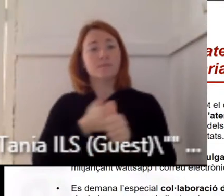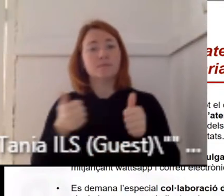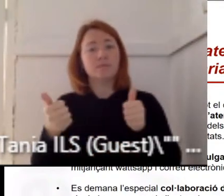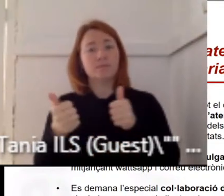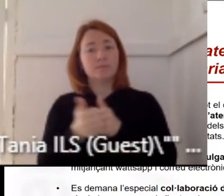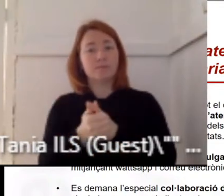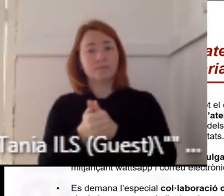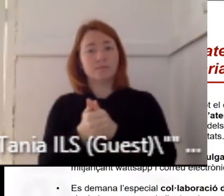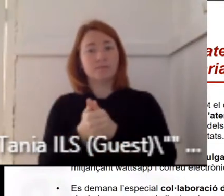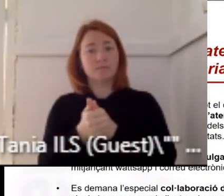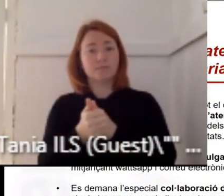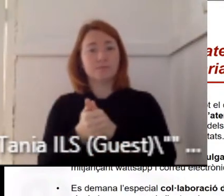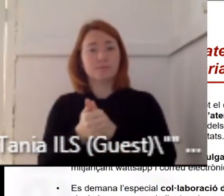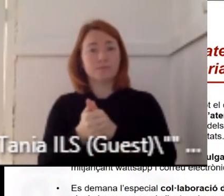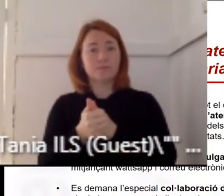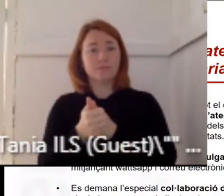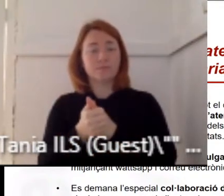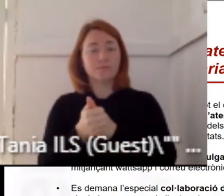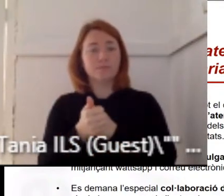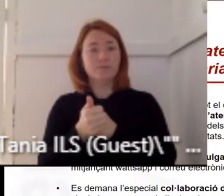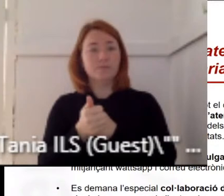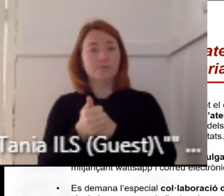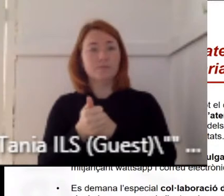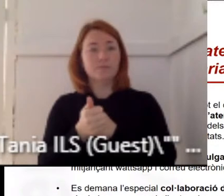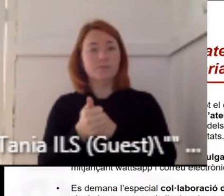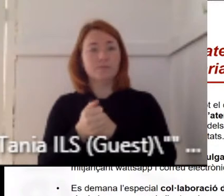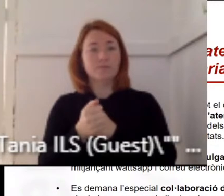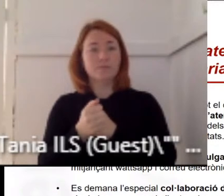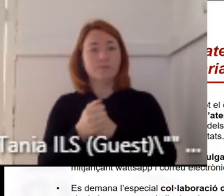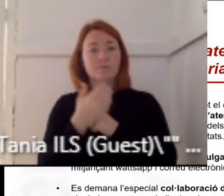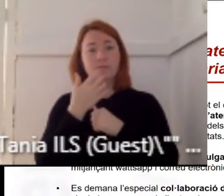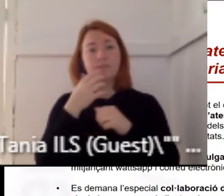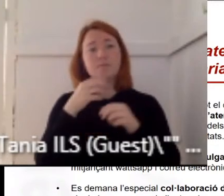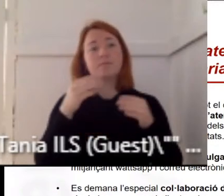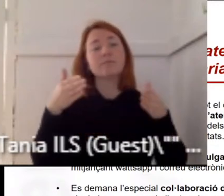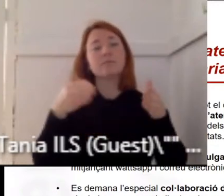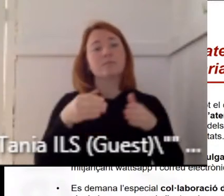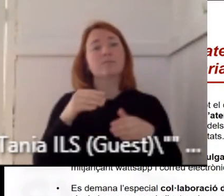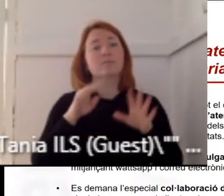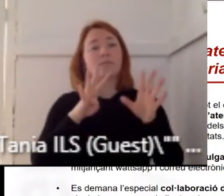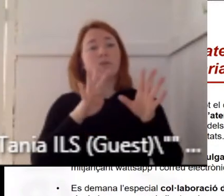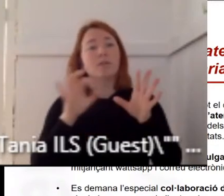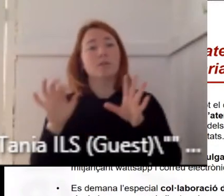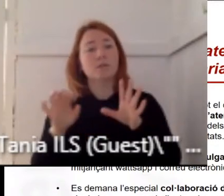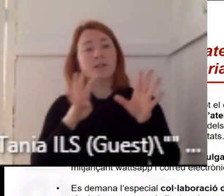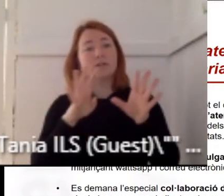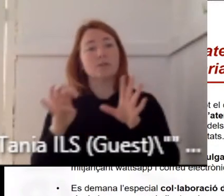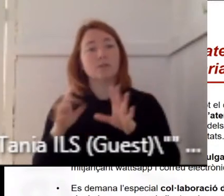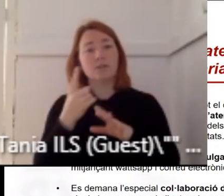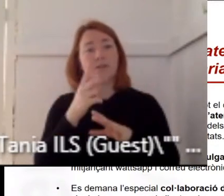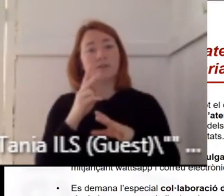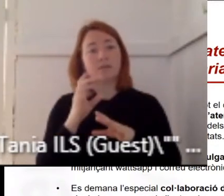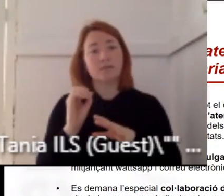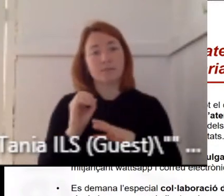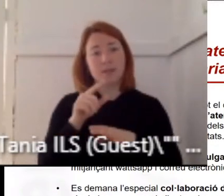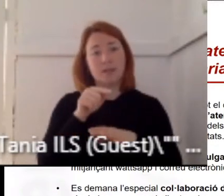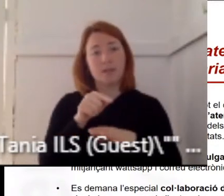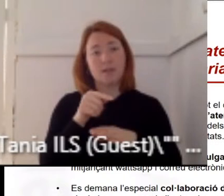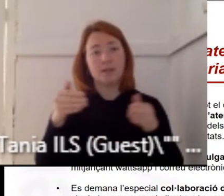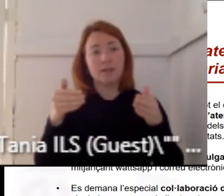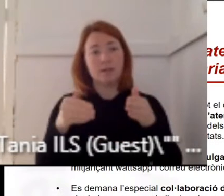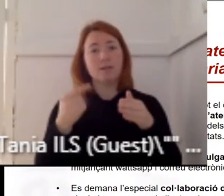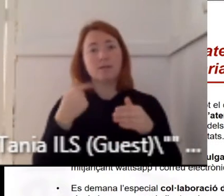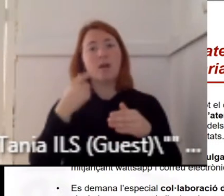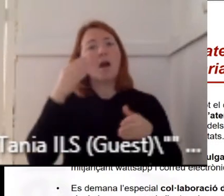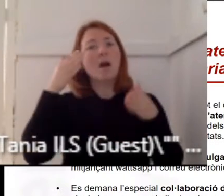profund de les dades. Lògicament, aquesta centralitat del servei 900-900-120 per les seves característiques d'atenció 24